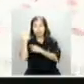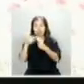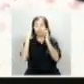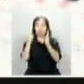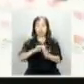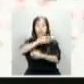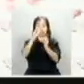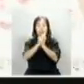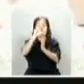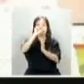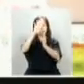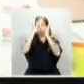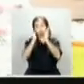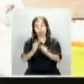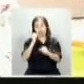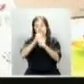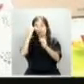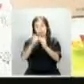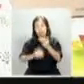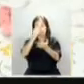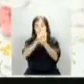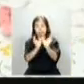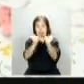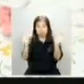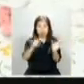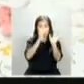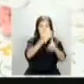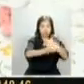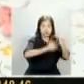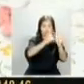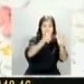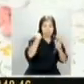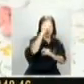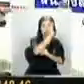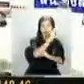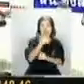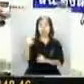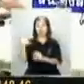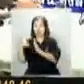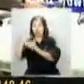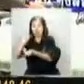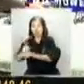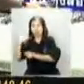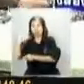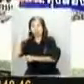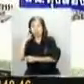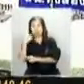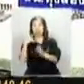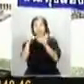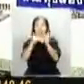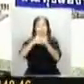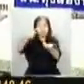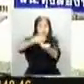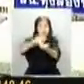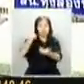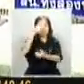งหมด34คนแบ่งเป็นผู้ต้องหาจำหน่ายยาเสพติด5คนครอบครองยาบ้า7คนยาไอซ์3คน